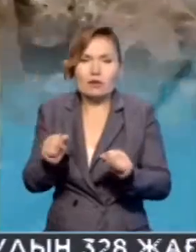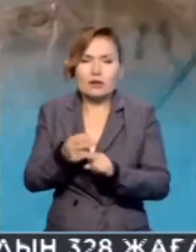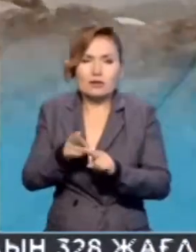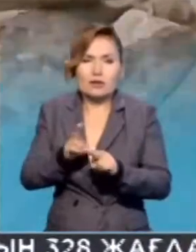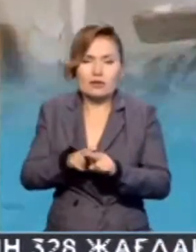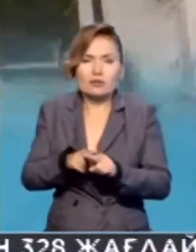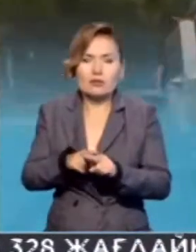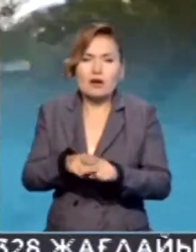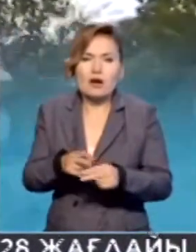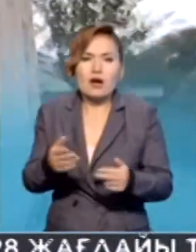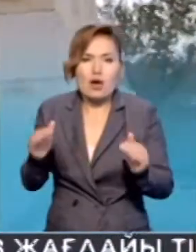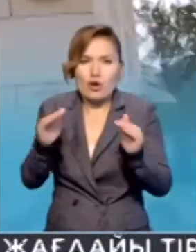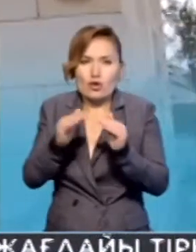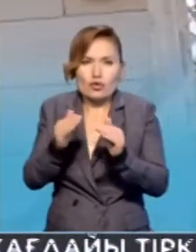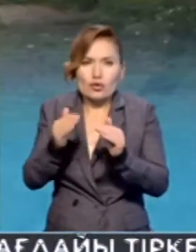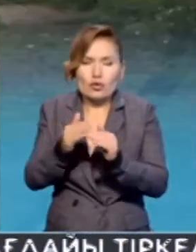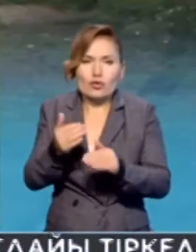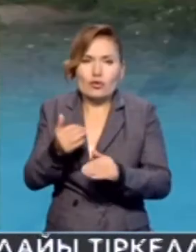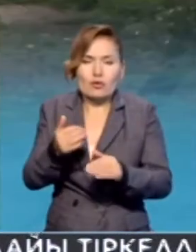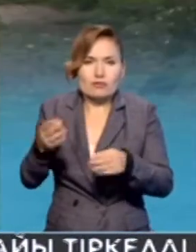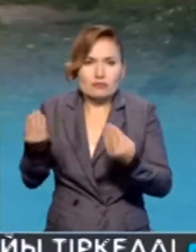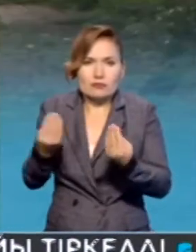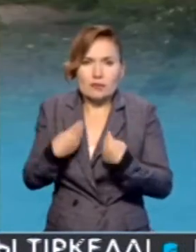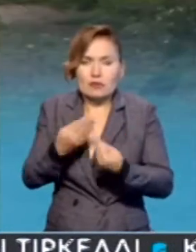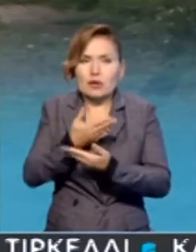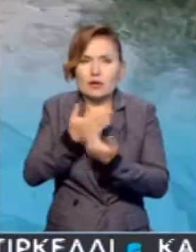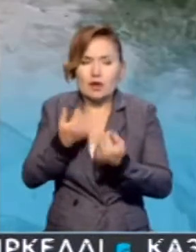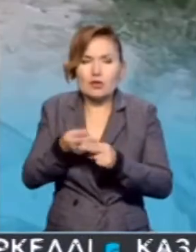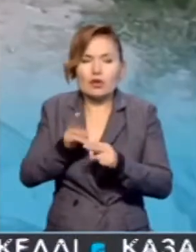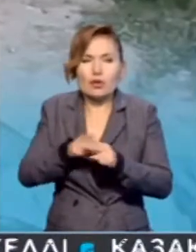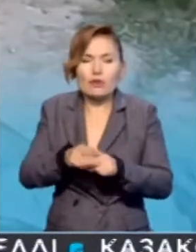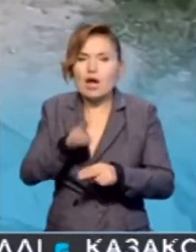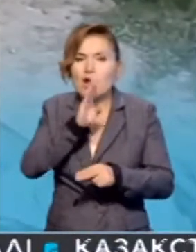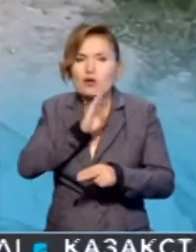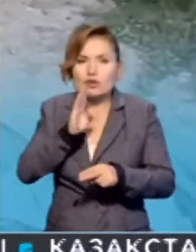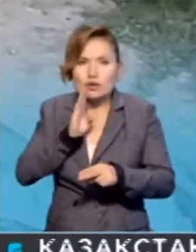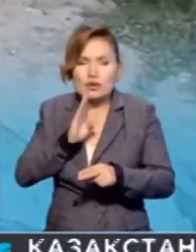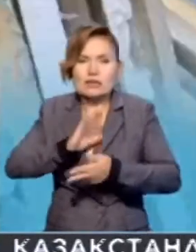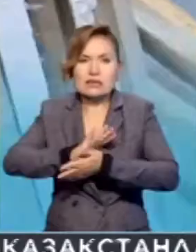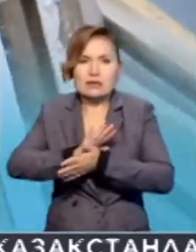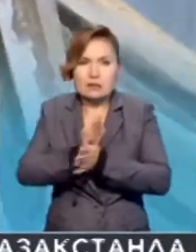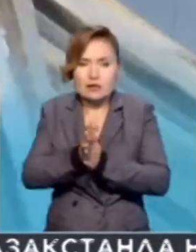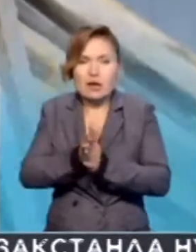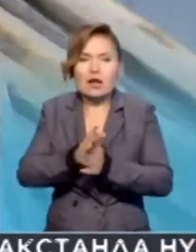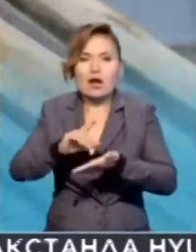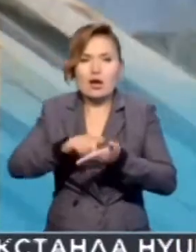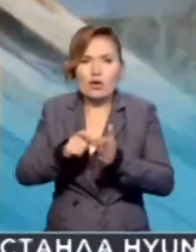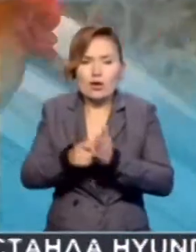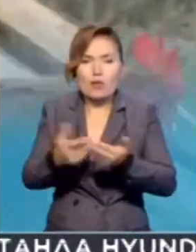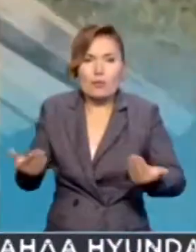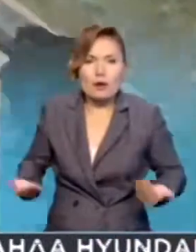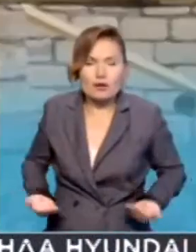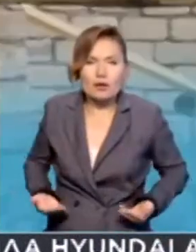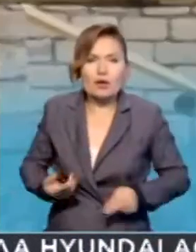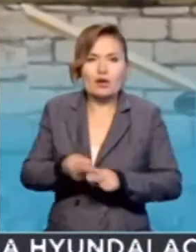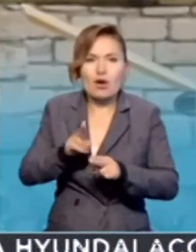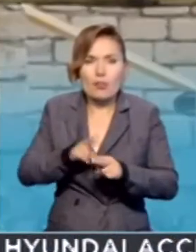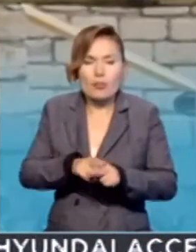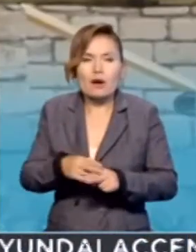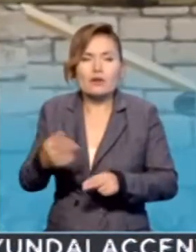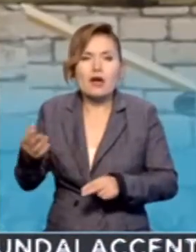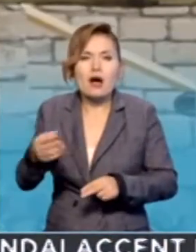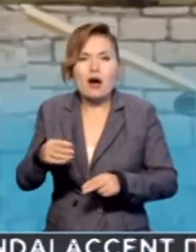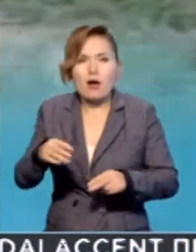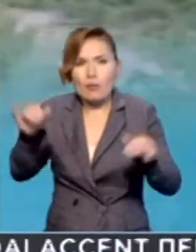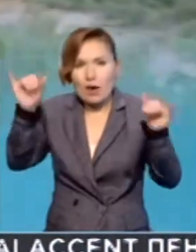ғой. Баспанасынан айырылған Мереке Шадиярда сарайда тұрып жатыр. Үйдің іргетасы әлі қаланбаған. Құлаған қора мен арам қатқан малдың